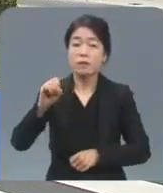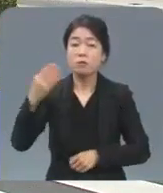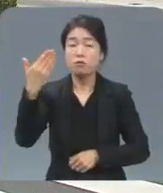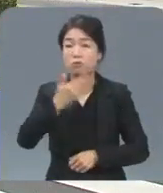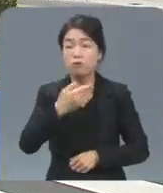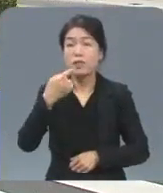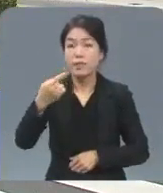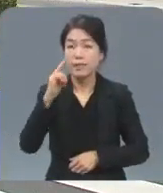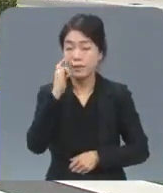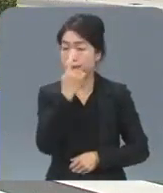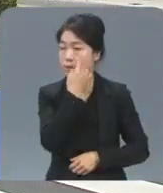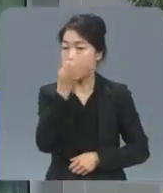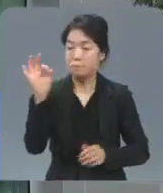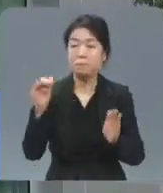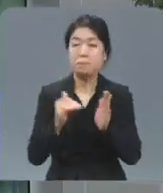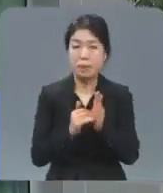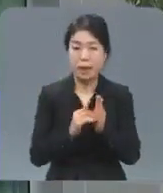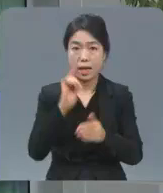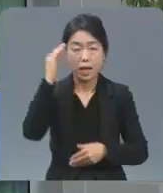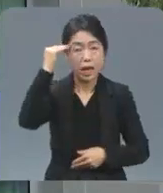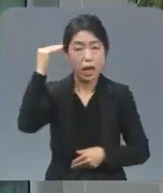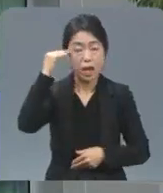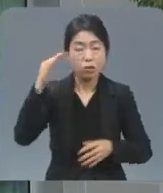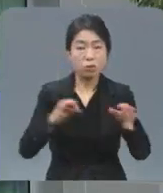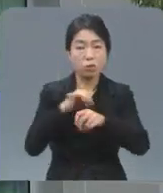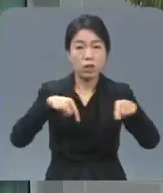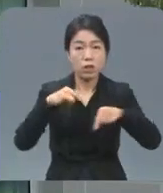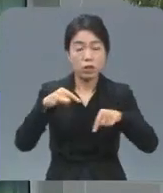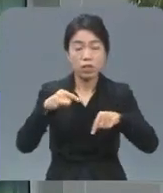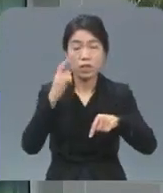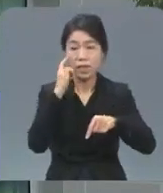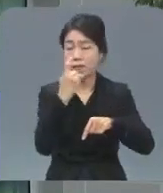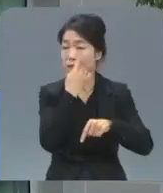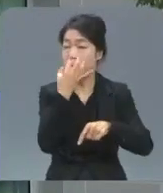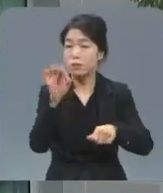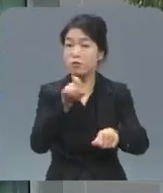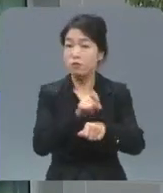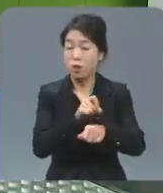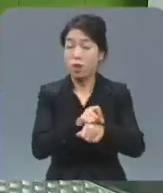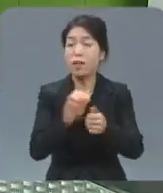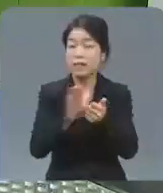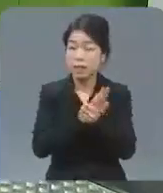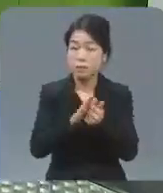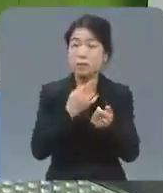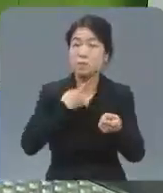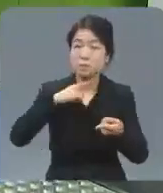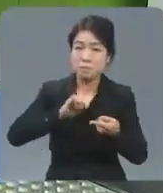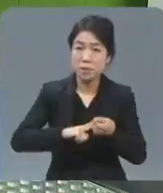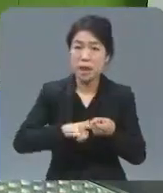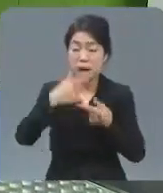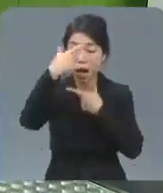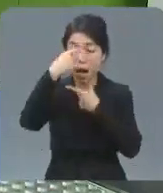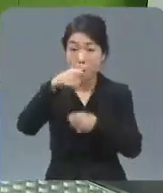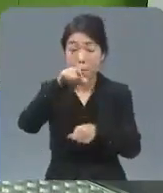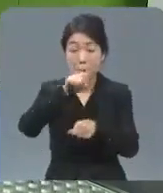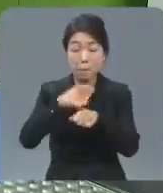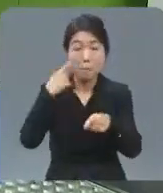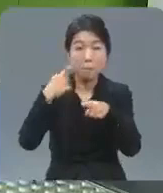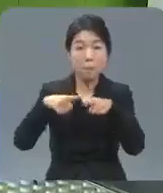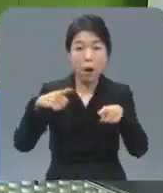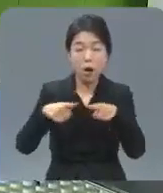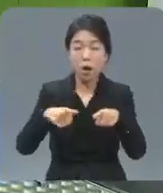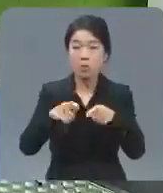받았습니다. GGM은 한국경영인증원이 실시한 제품 서비스 만족도와 적합도 평가에서 우수한 점수를